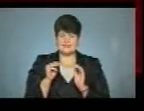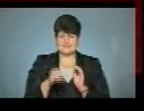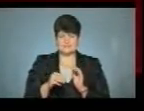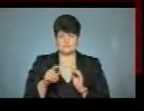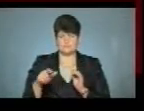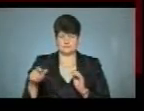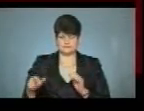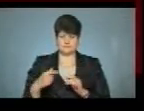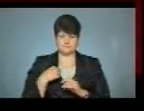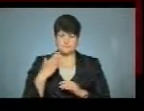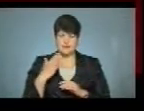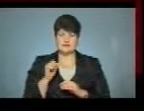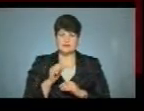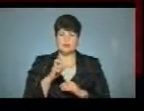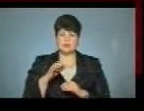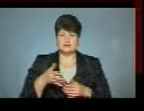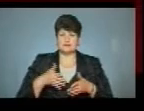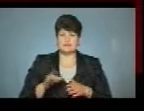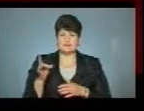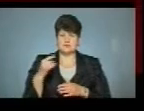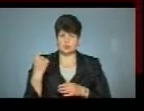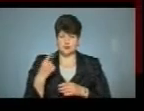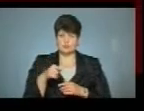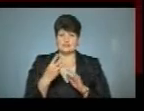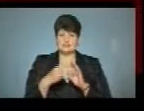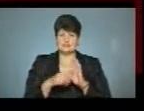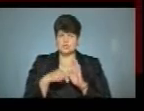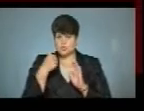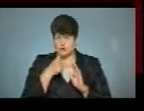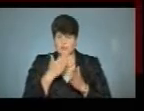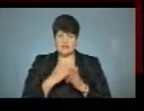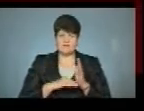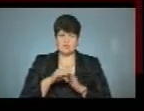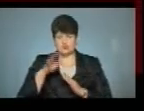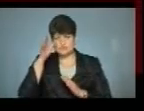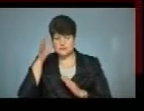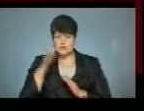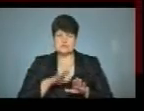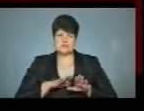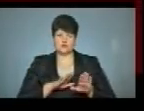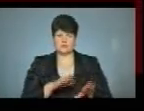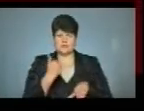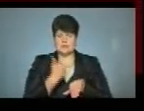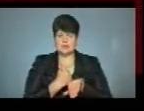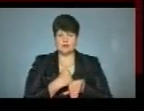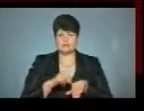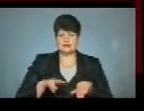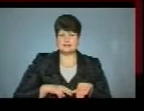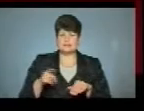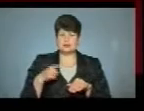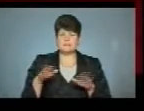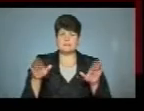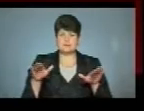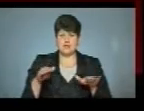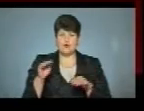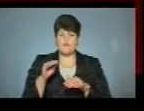особи. Андрій Богданець народився на Рівненщині, йому 36 років, має вищу освіту. Заступник генерального директора Тернопільської